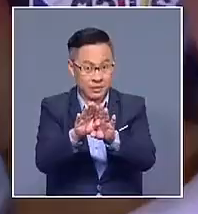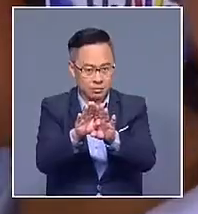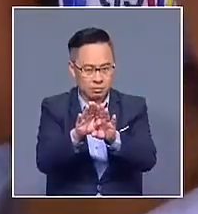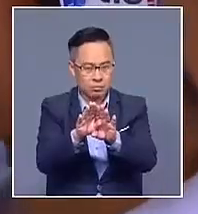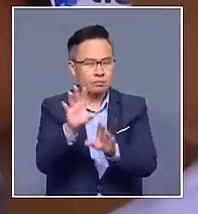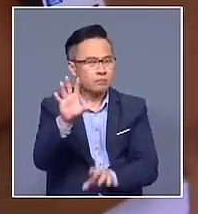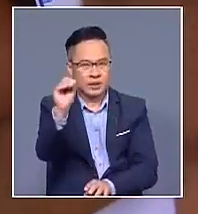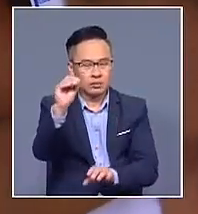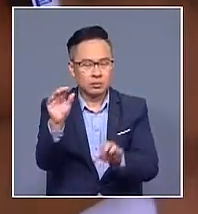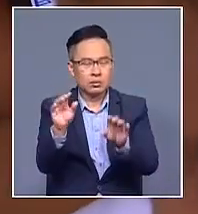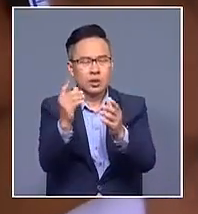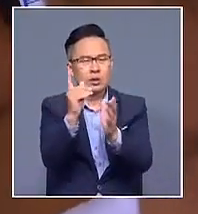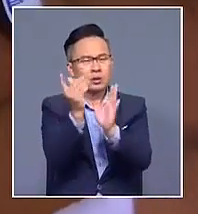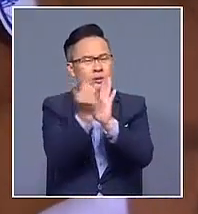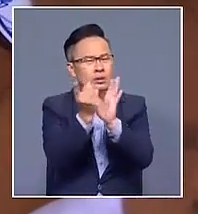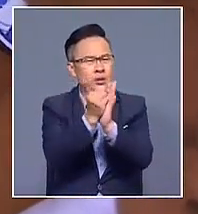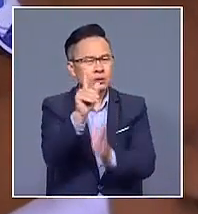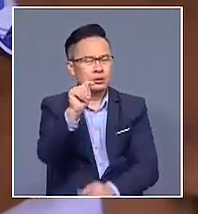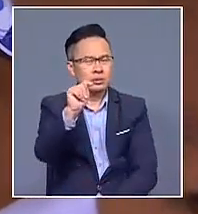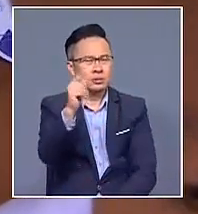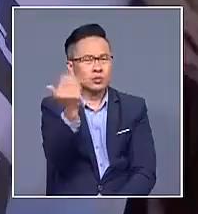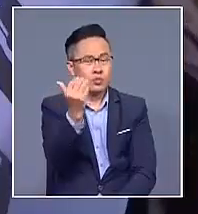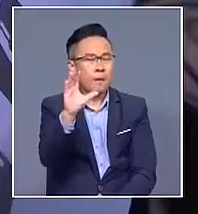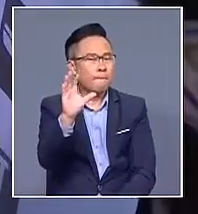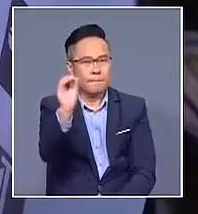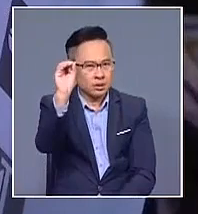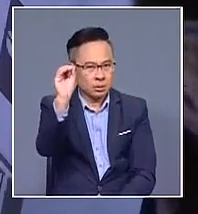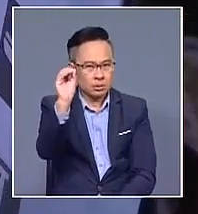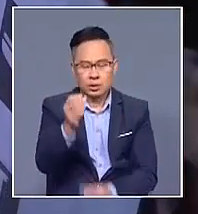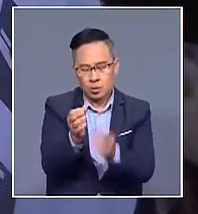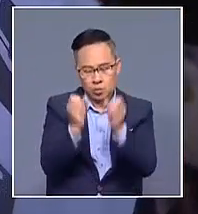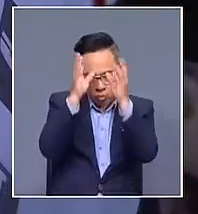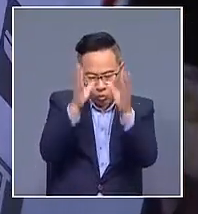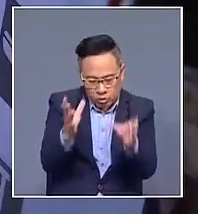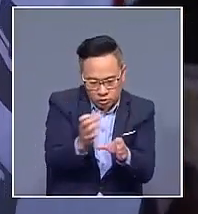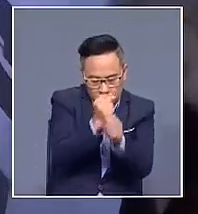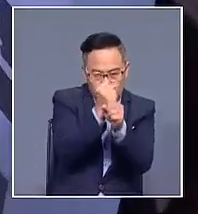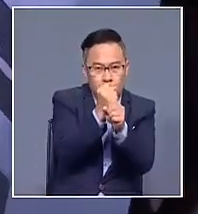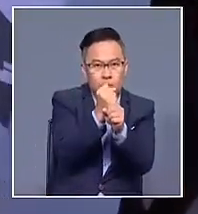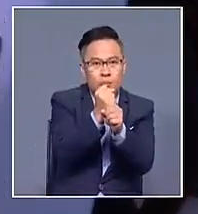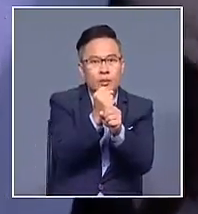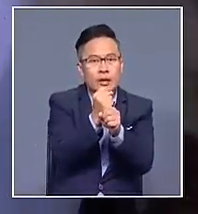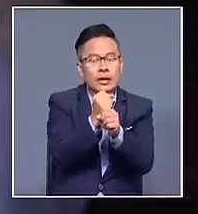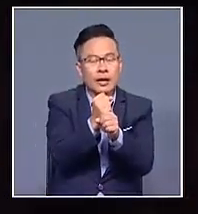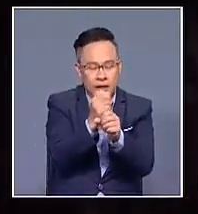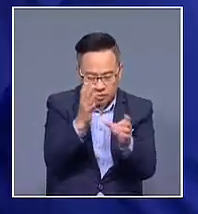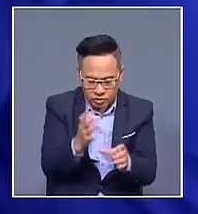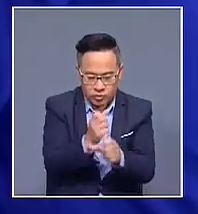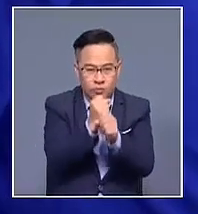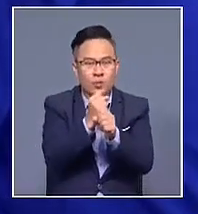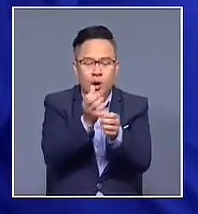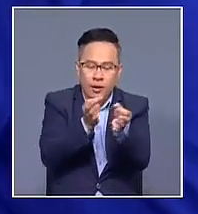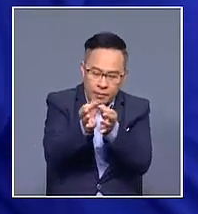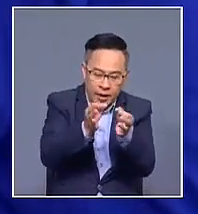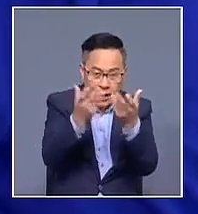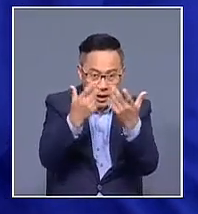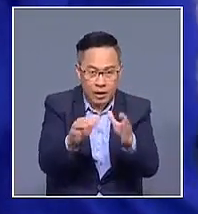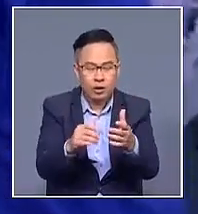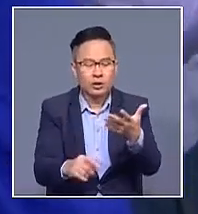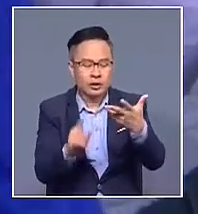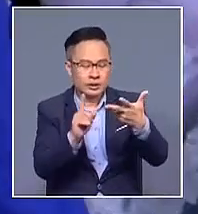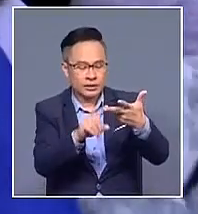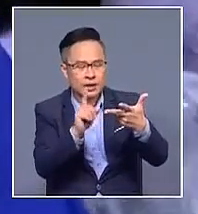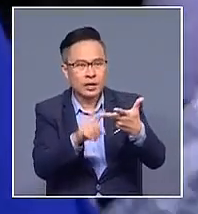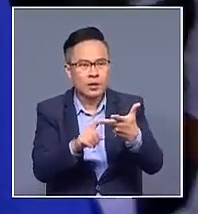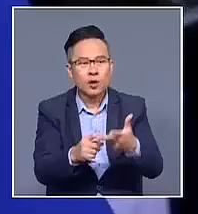าและหลังจากนั้นในวิชาคอมพิวเตอร์ก็เข้ามาในเว็บไซต์ของ dealfree.com แล้วก็มาเรียนรู้